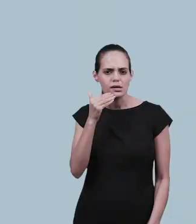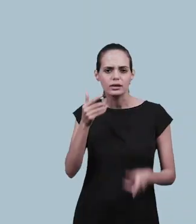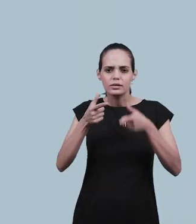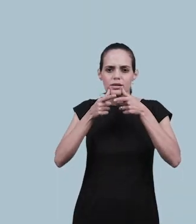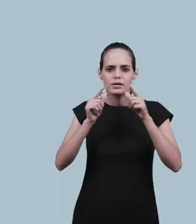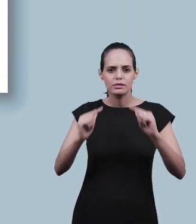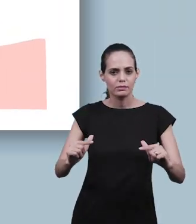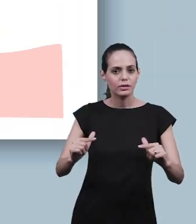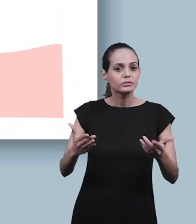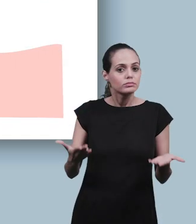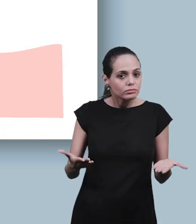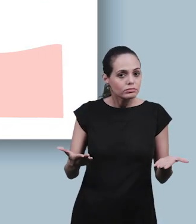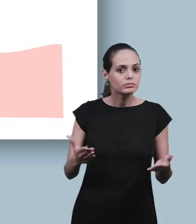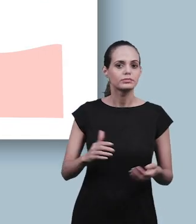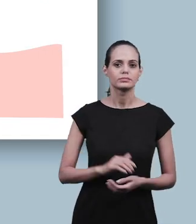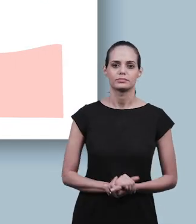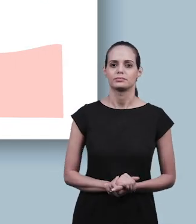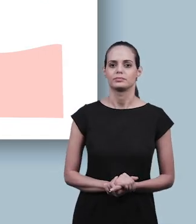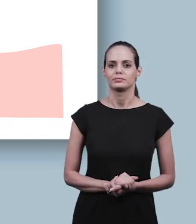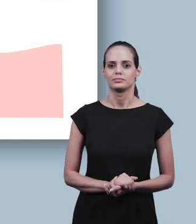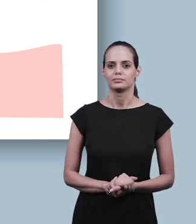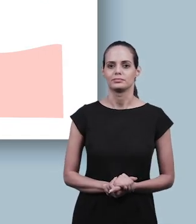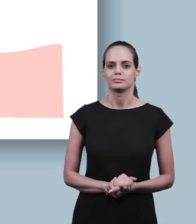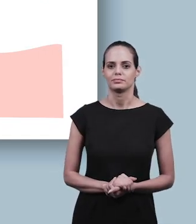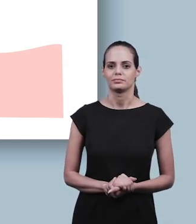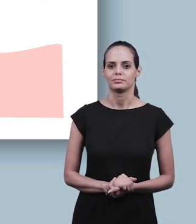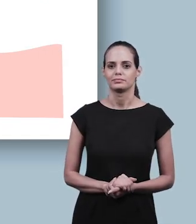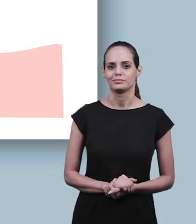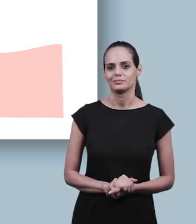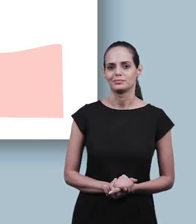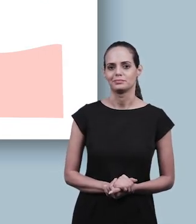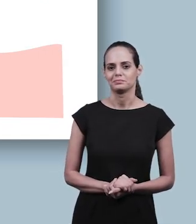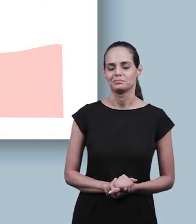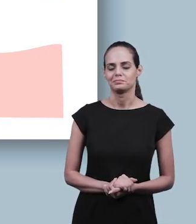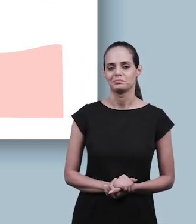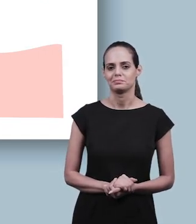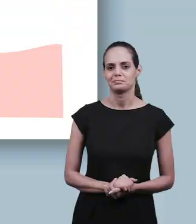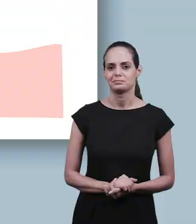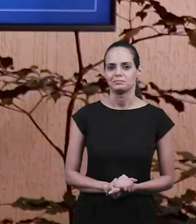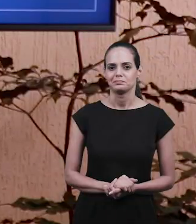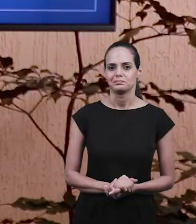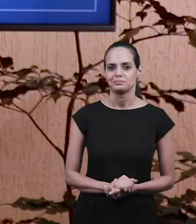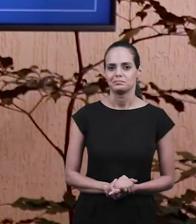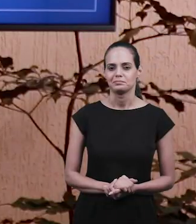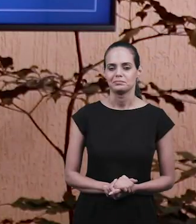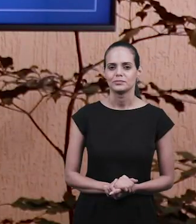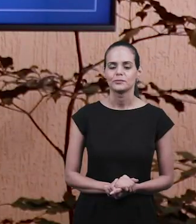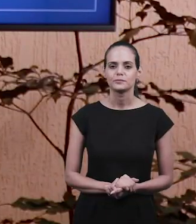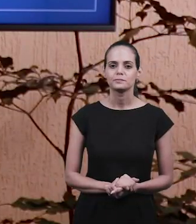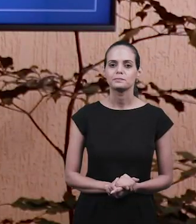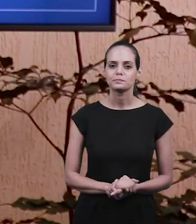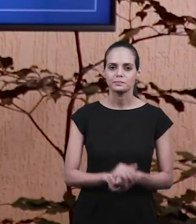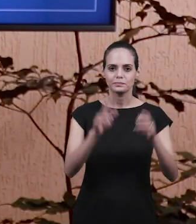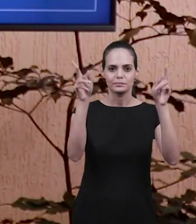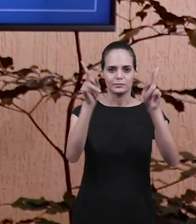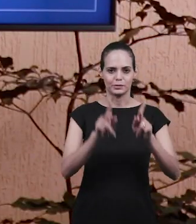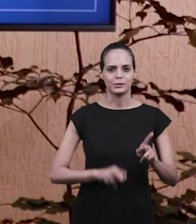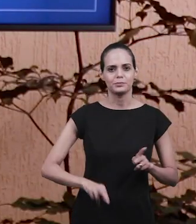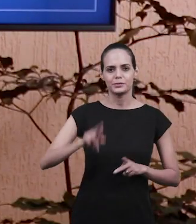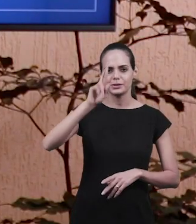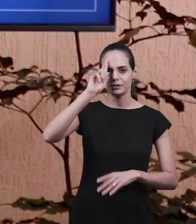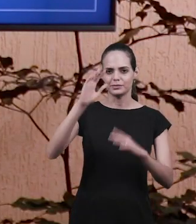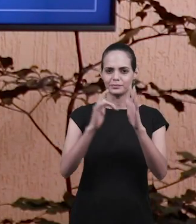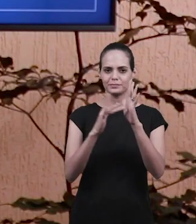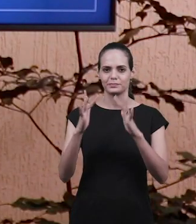dysfonctionnement du langage. La paix du Seigneur, mes frères.